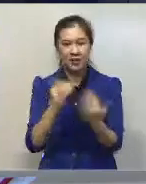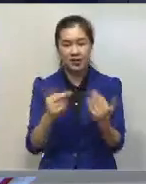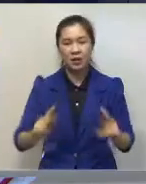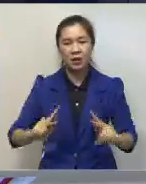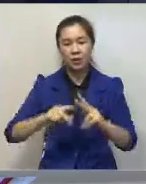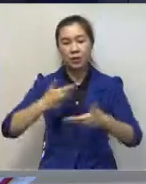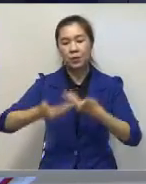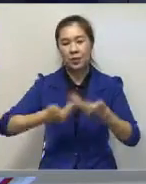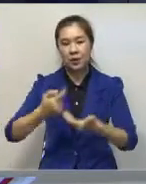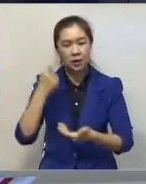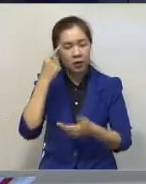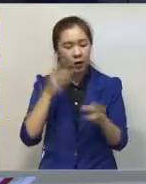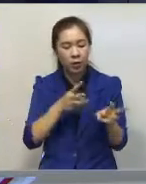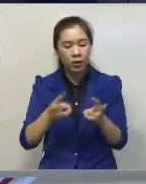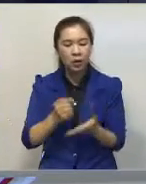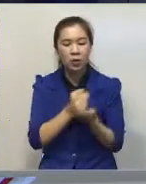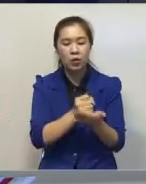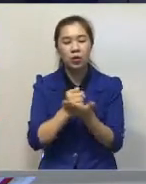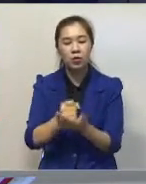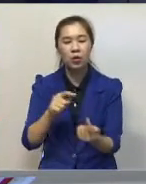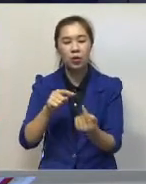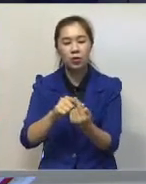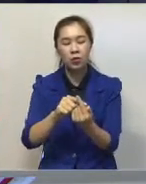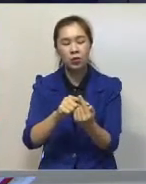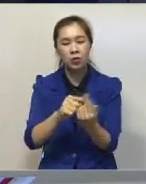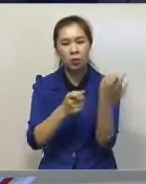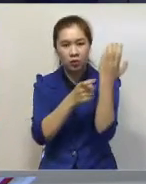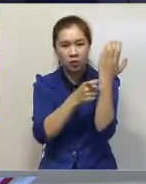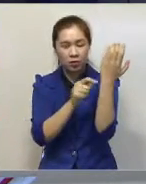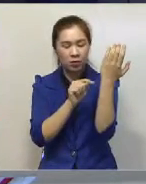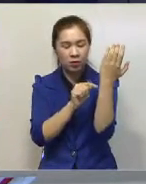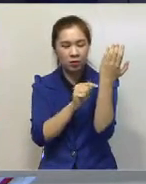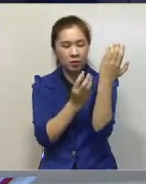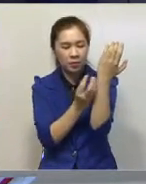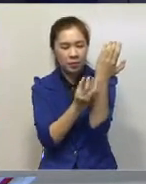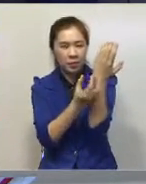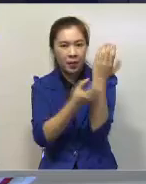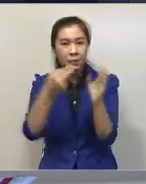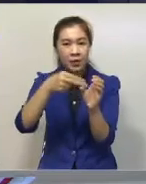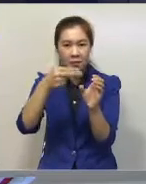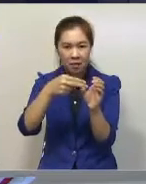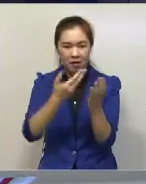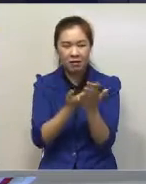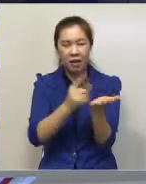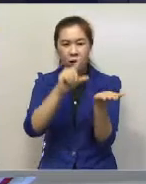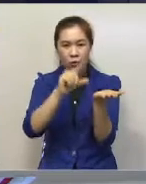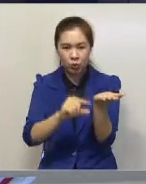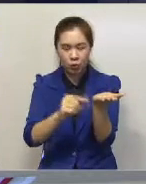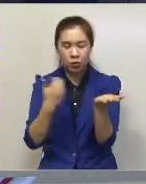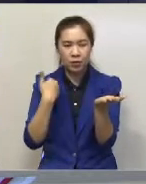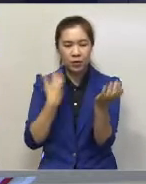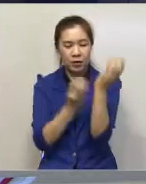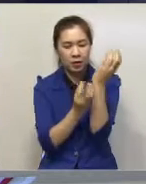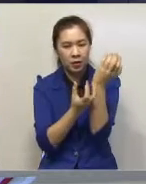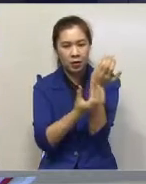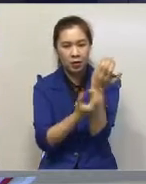กระทรวงพาณิชย์หาแนวทางช่วยเหลือเกษตรกรชาวสวนปาล์มที่กำลังประสบปัญหาราคาผลปาล์มตกต่ำโดยจะเร่งระบายน้ำมันปาล์มดิ